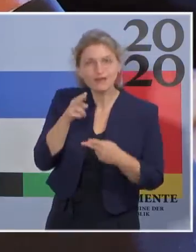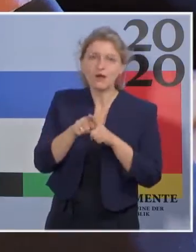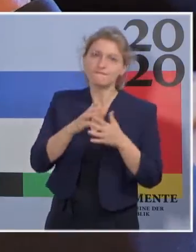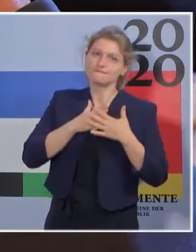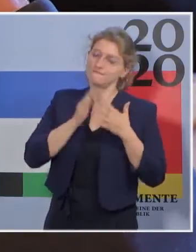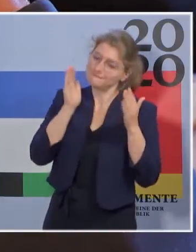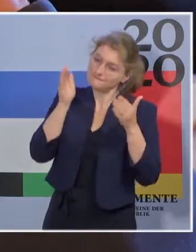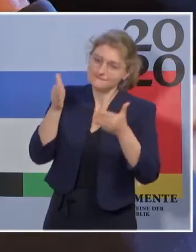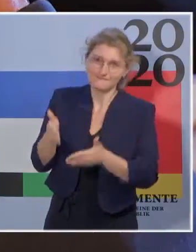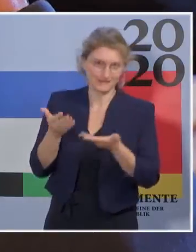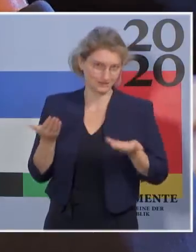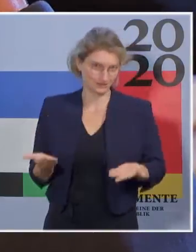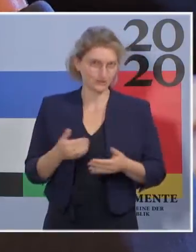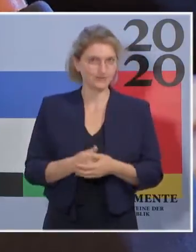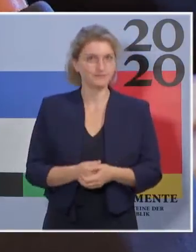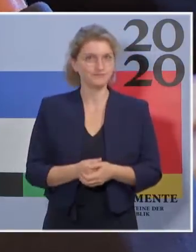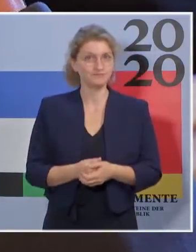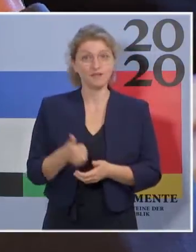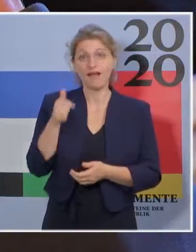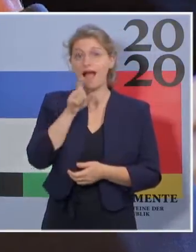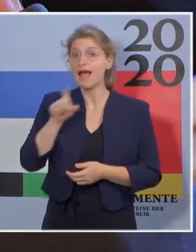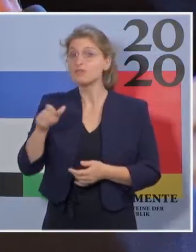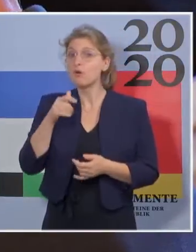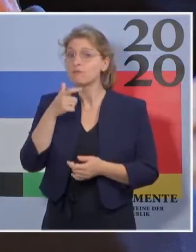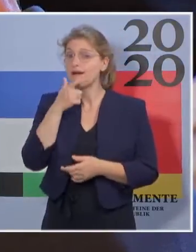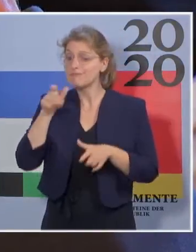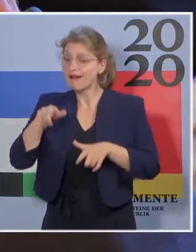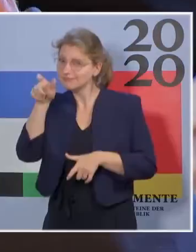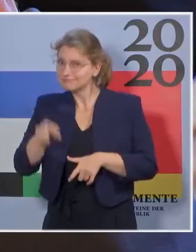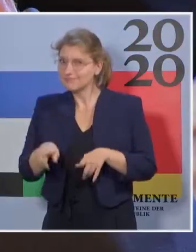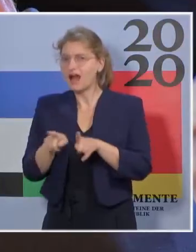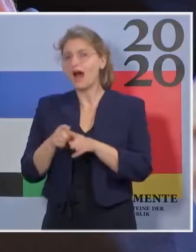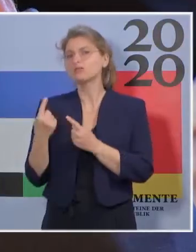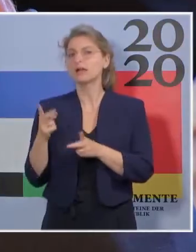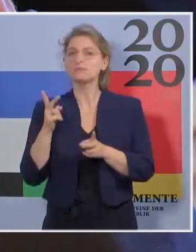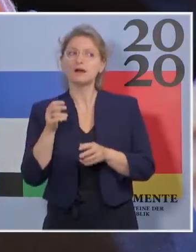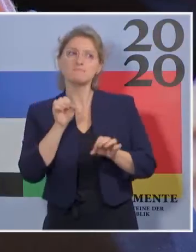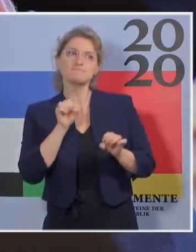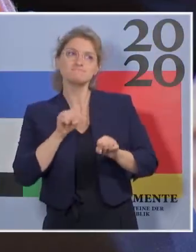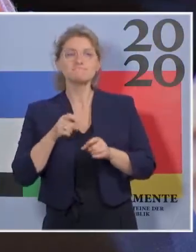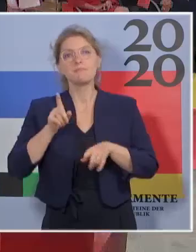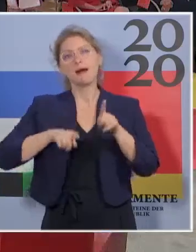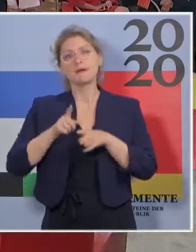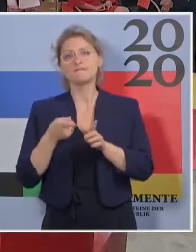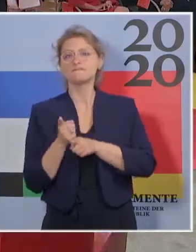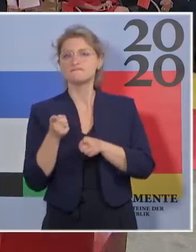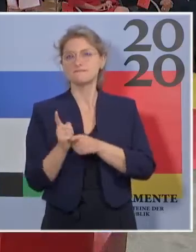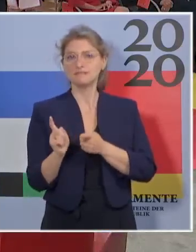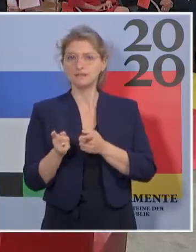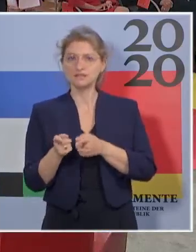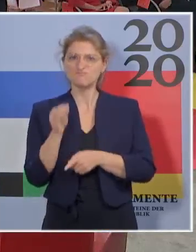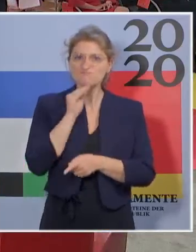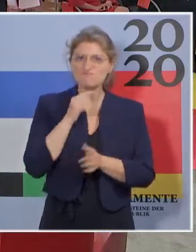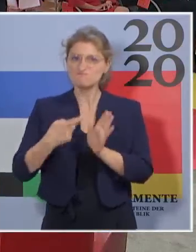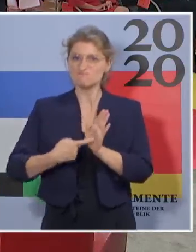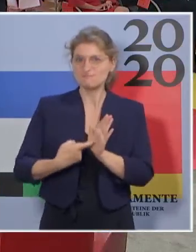liebevoller Zuwendung entgegen. Eine 100-Jährige kann aber auch unbequem und herausfordernd sein, etwa